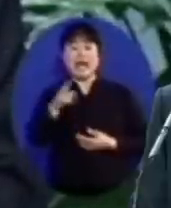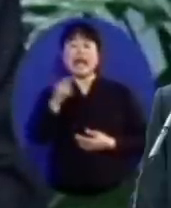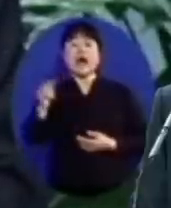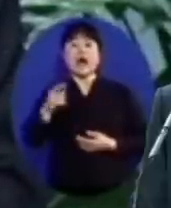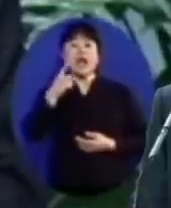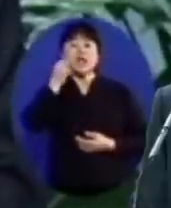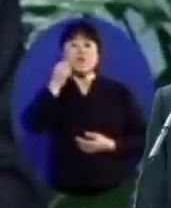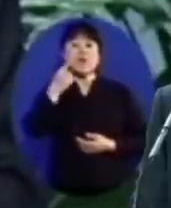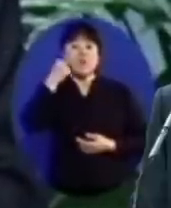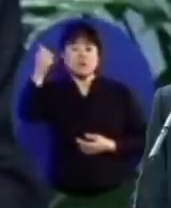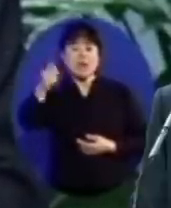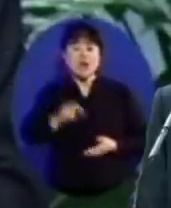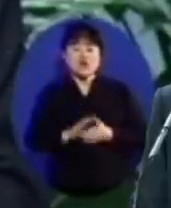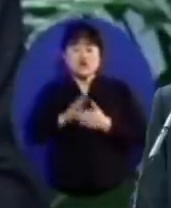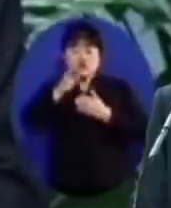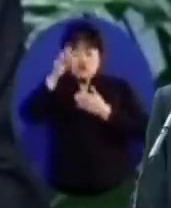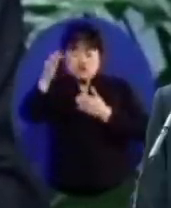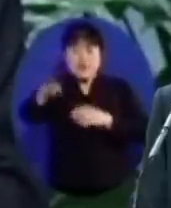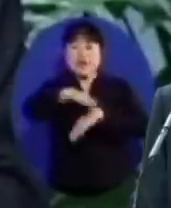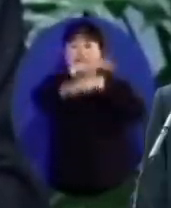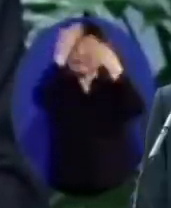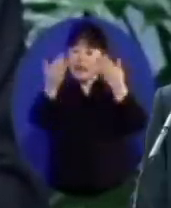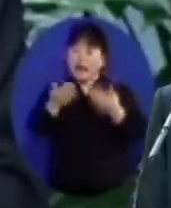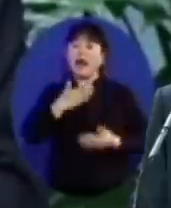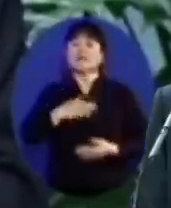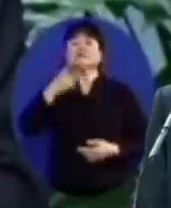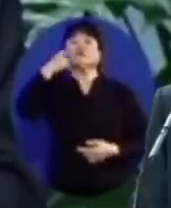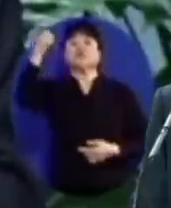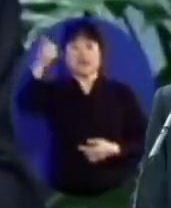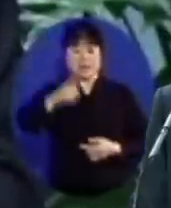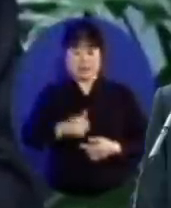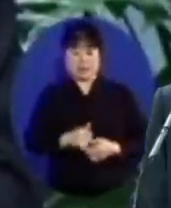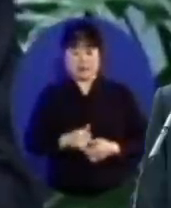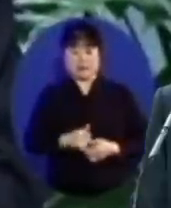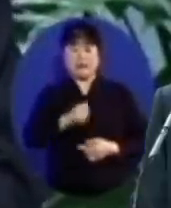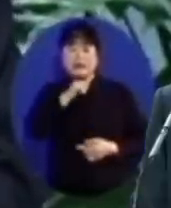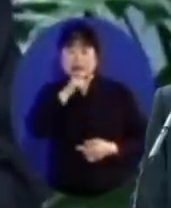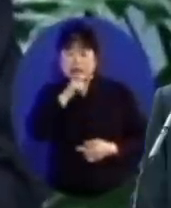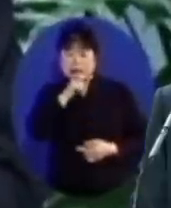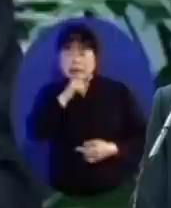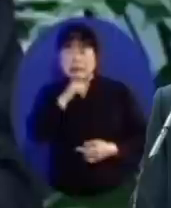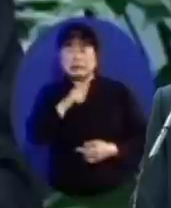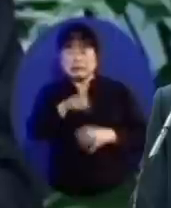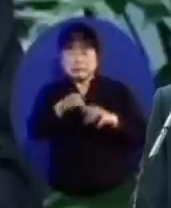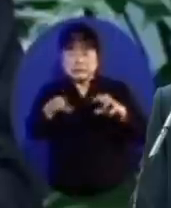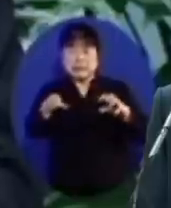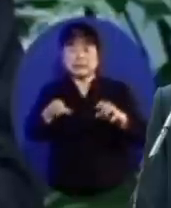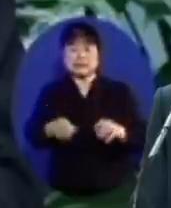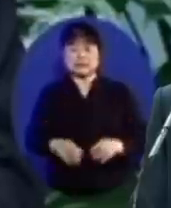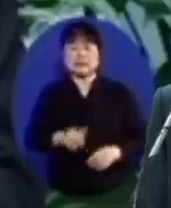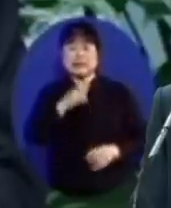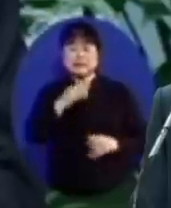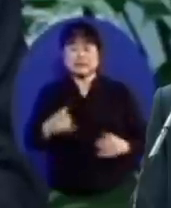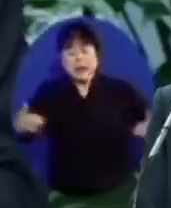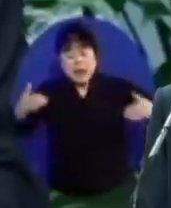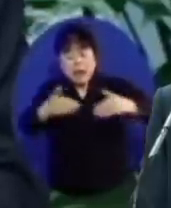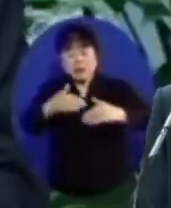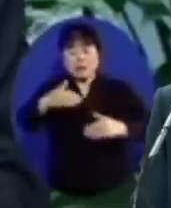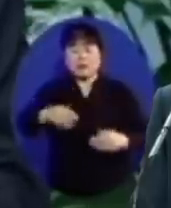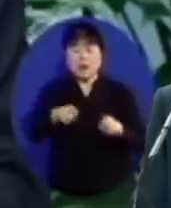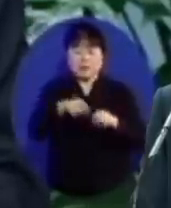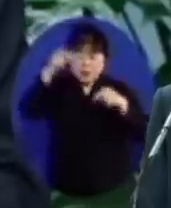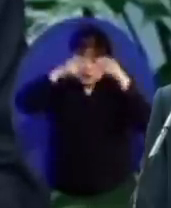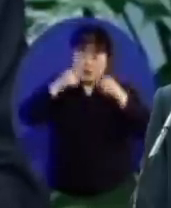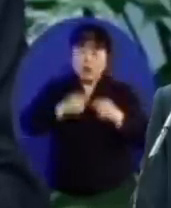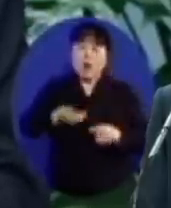도요히코 목사라면 우리 세대에는 모르는 사람이 없습니다. 그만큼 빈민굴에 들어가서 빈민을 끌어안고 함께 울고 함께